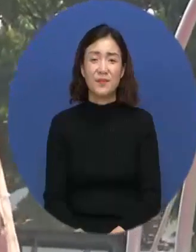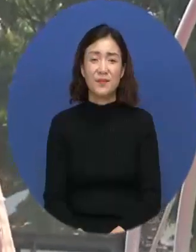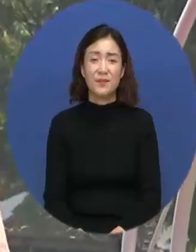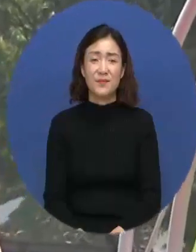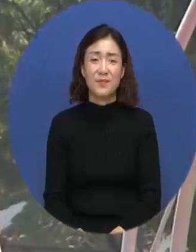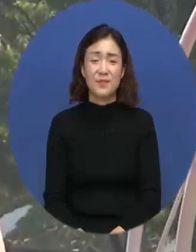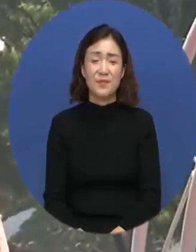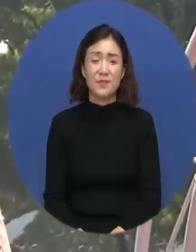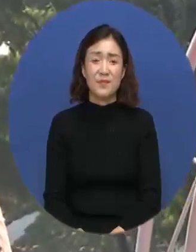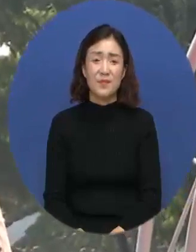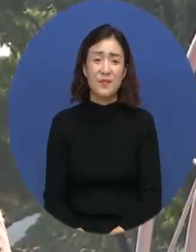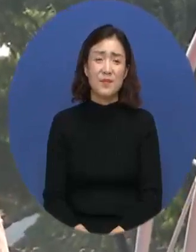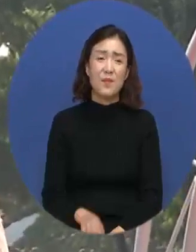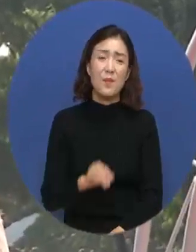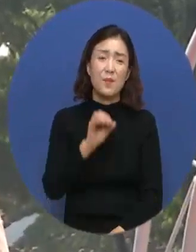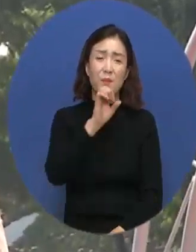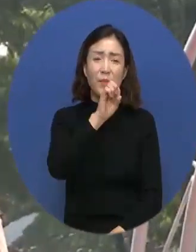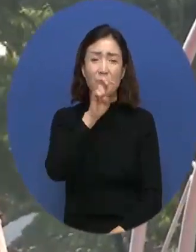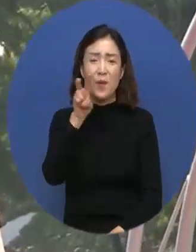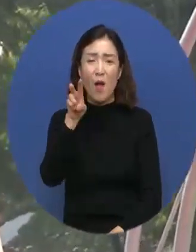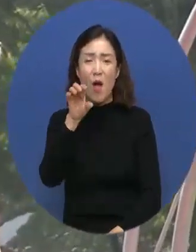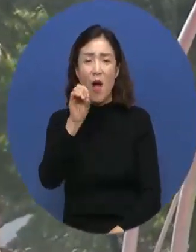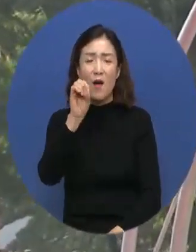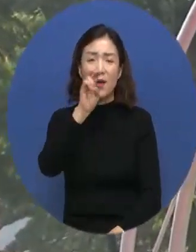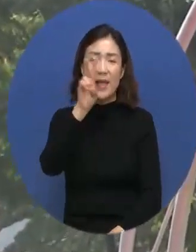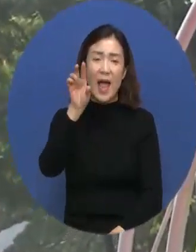그냥 아주